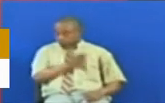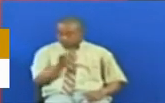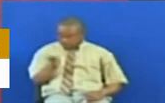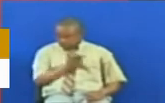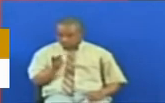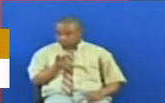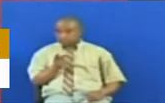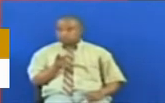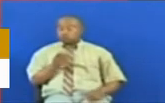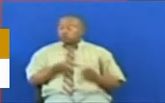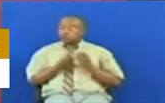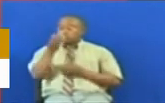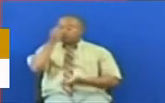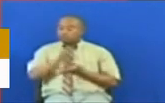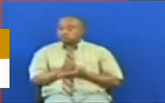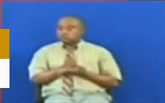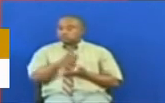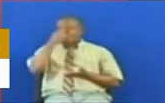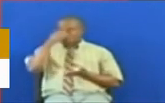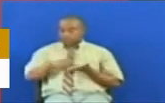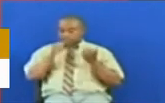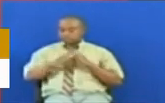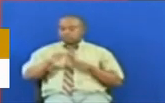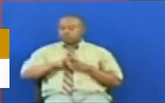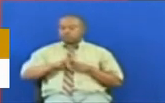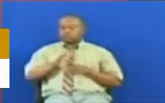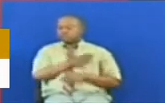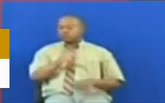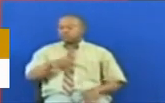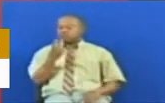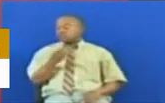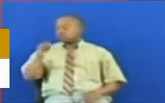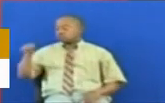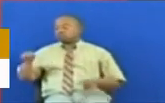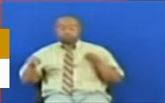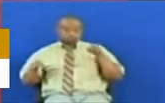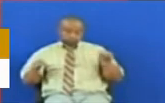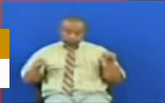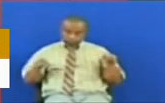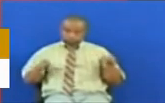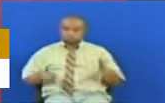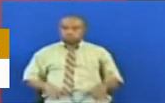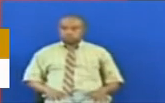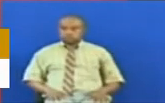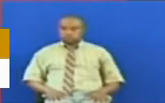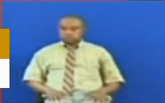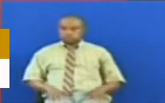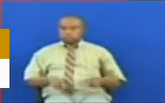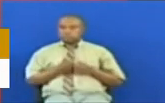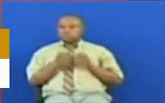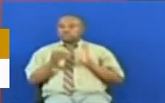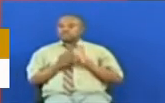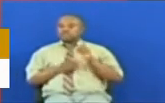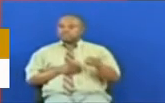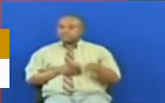kwamba decision hiyo ndio itakuwa binding kwa pande zote mbili. Lakini sasa, Mheshimiwa Speaker, sheria haijazungumzia